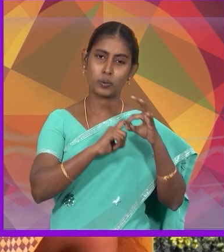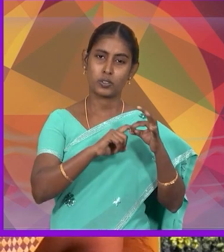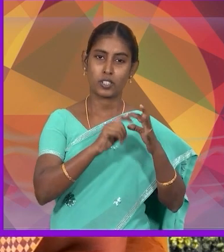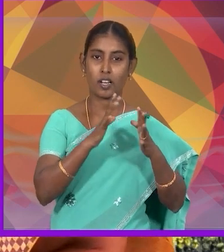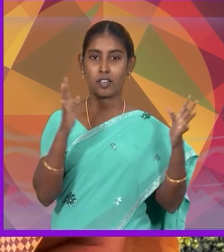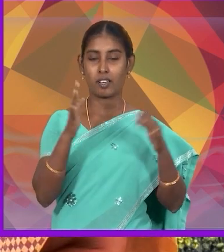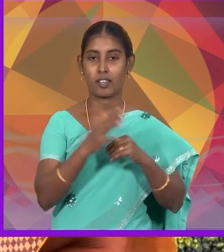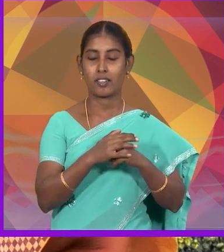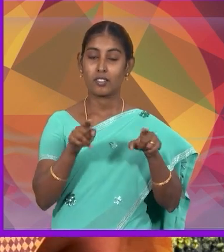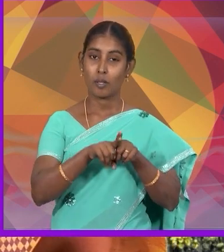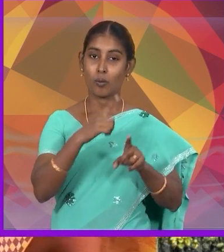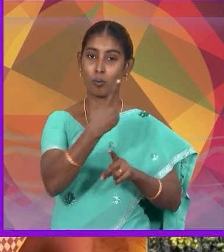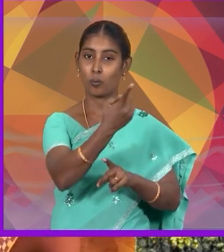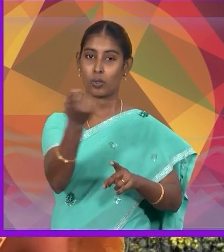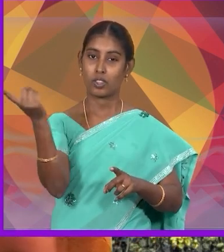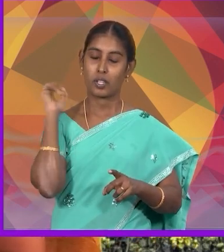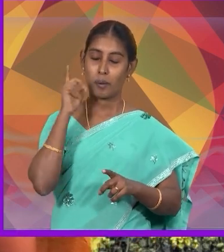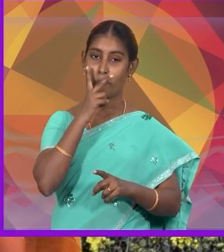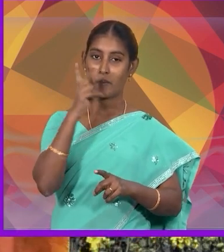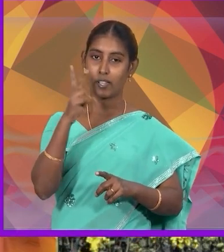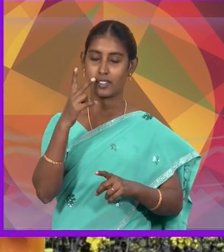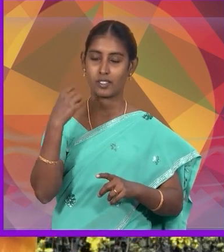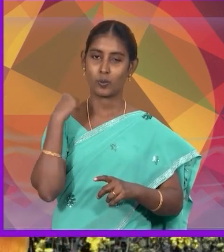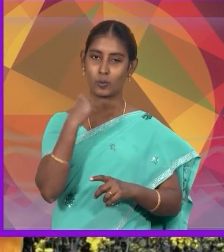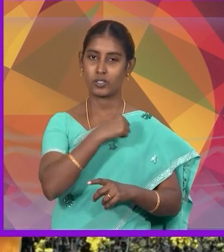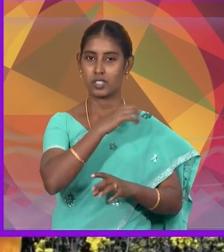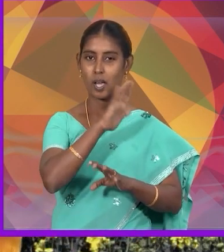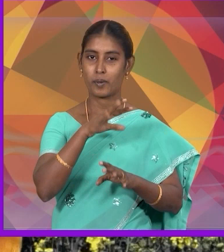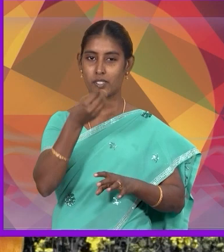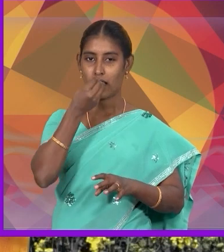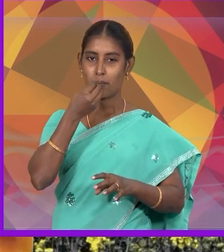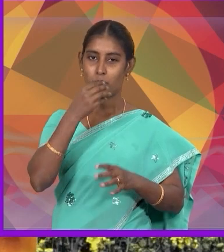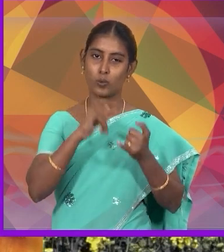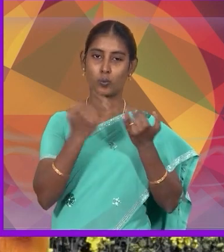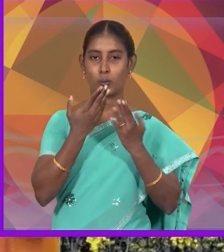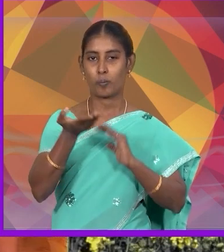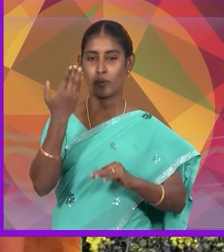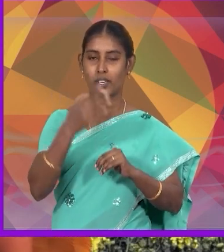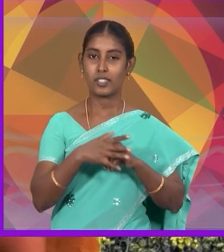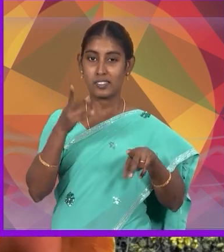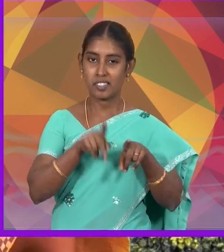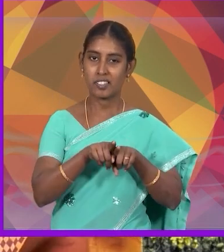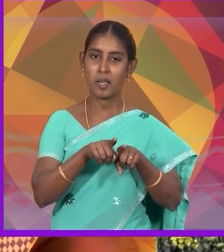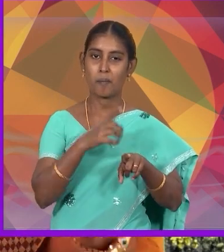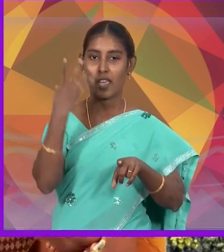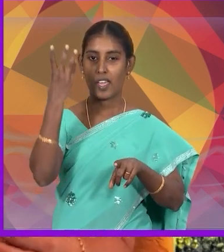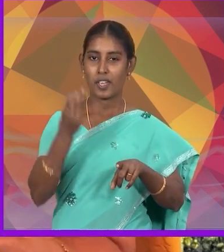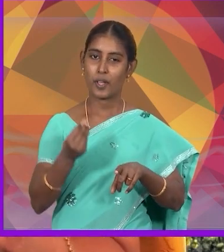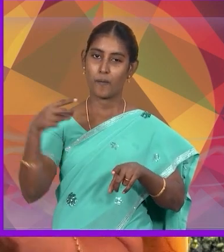தான் அதுக்கப்புறம் குளிச்சுட்டு சாப்பிட்டு பள்ளிக்கூடம் போவாரு. அது மாதிரி மாலை வந்தும் அந்த வயலை பார்த்துட்டு இருப்பாரு.